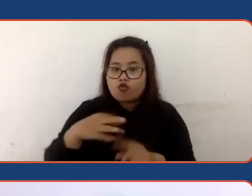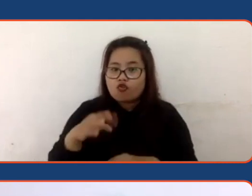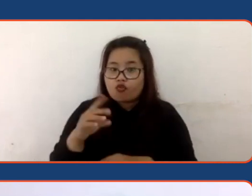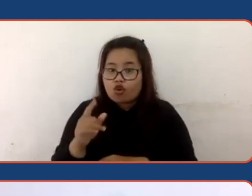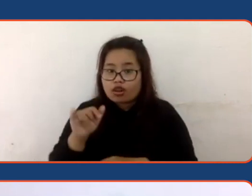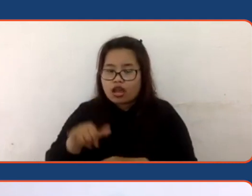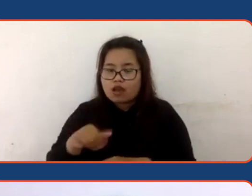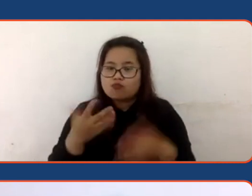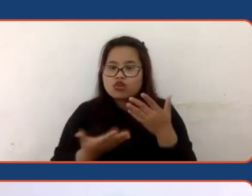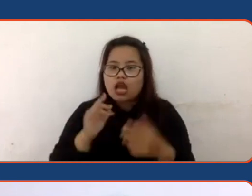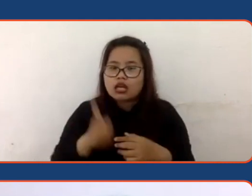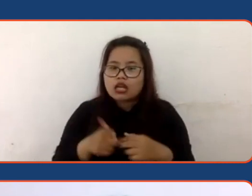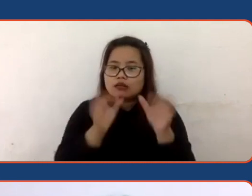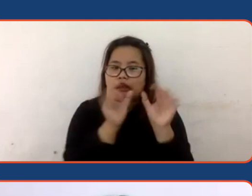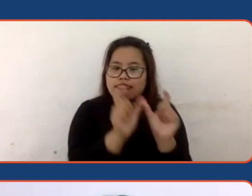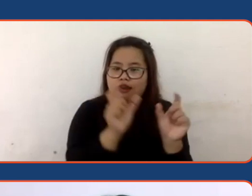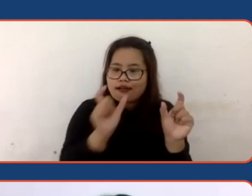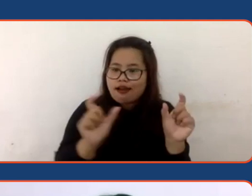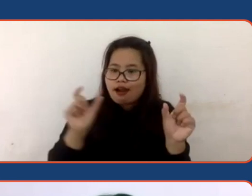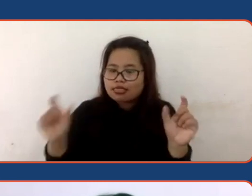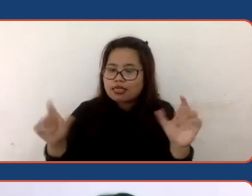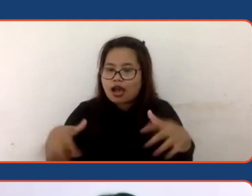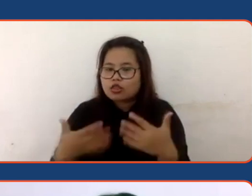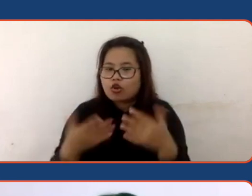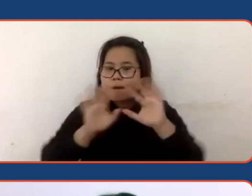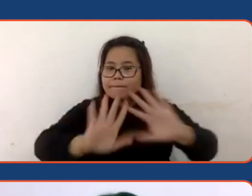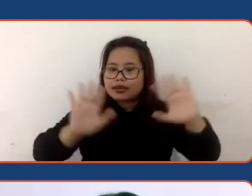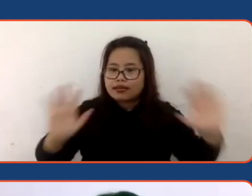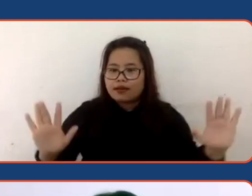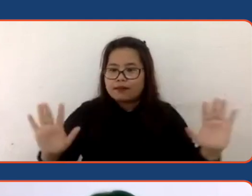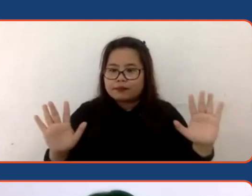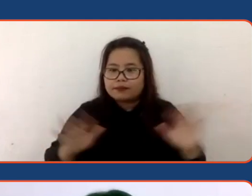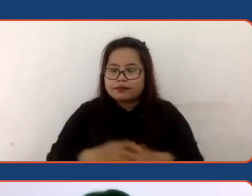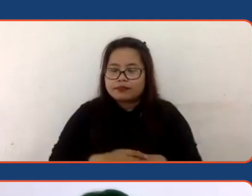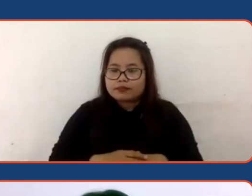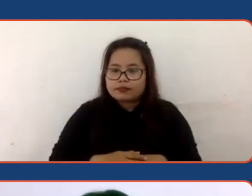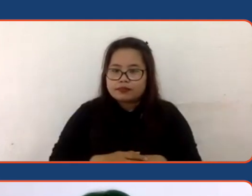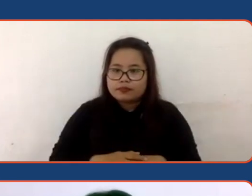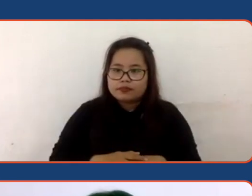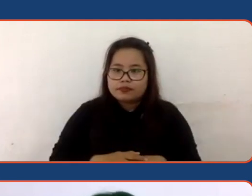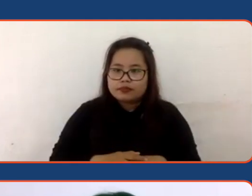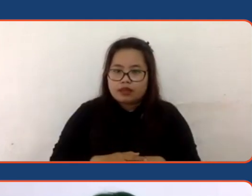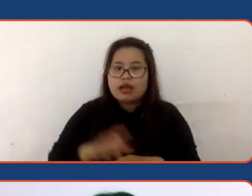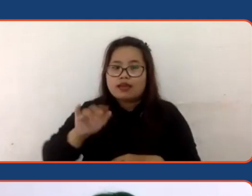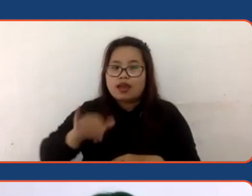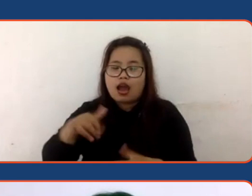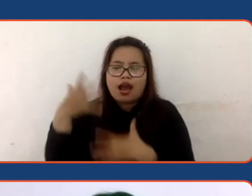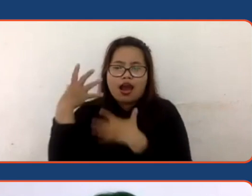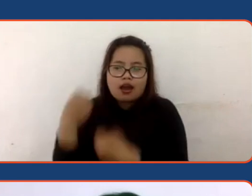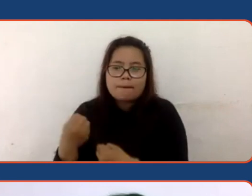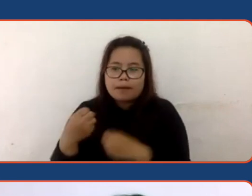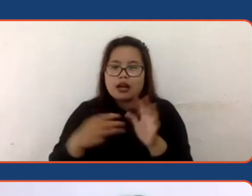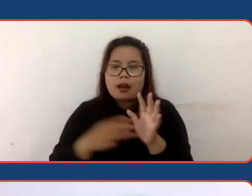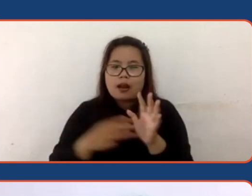dalam suatu media jadi Mm ya harapannya Model ini bisa jadi contoh